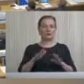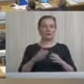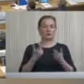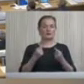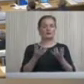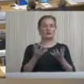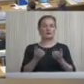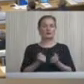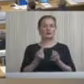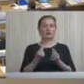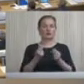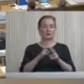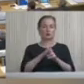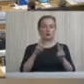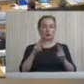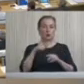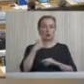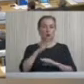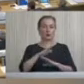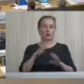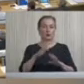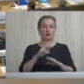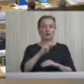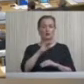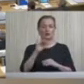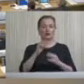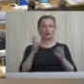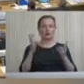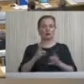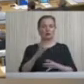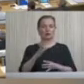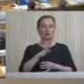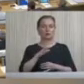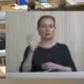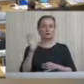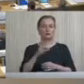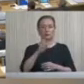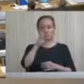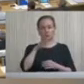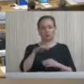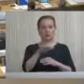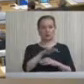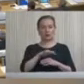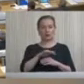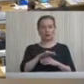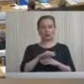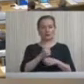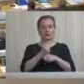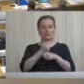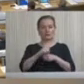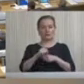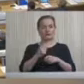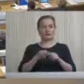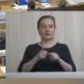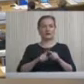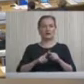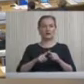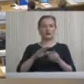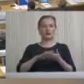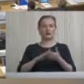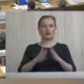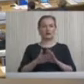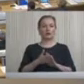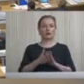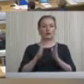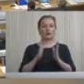яку прірву ми попали. Зараз 300 мільярдів гривень не до державного бюджету. У нас мінус 50